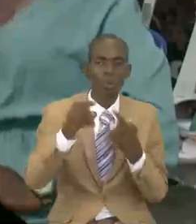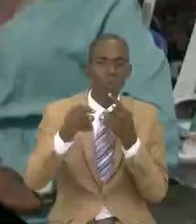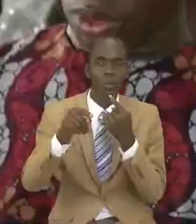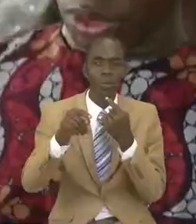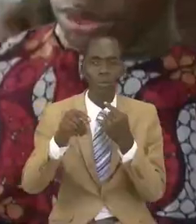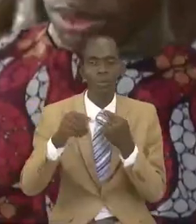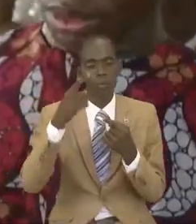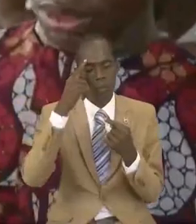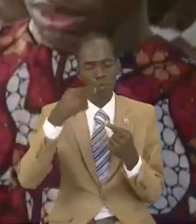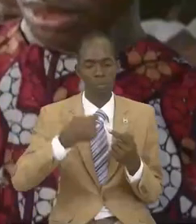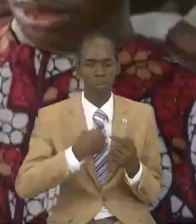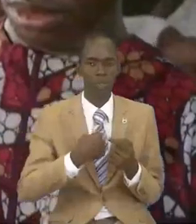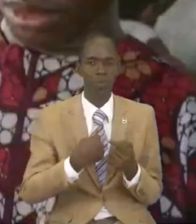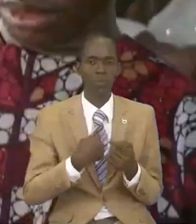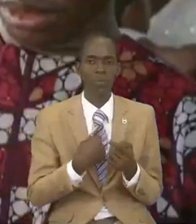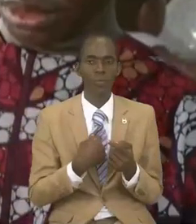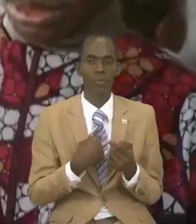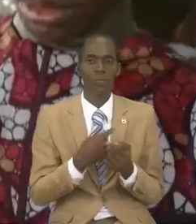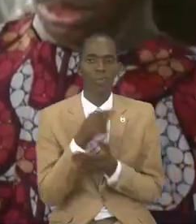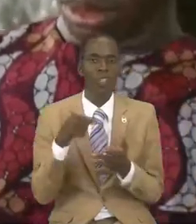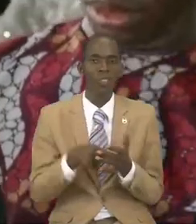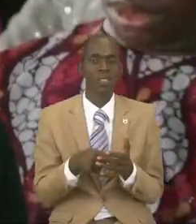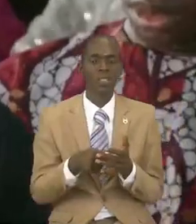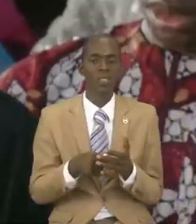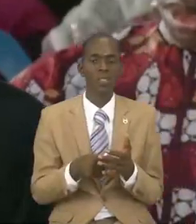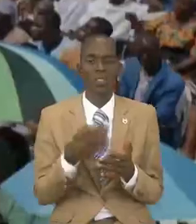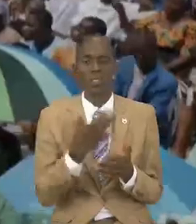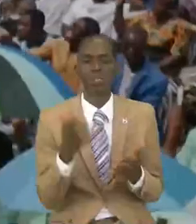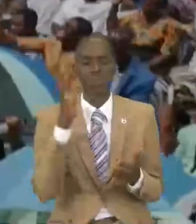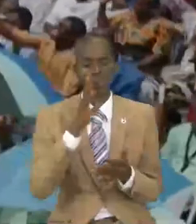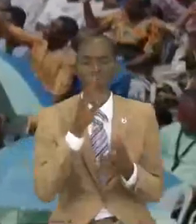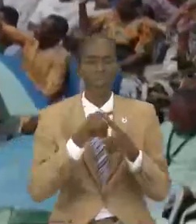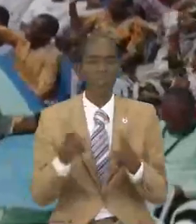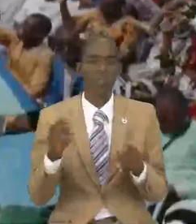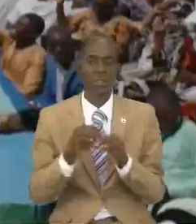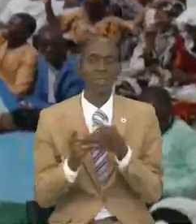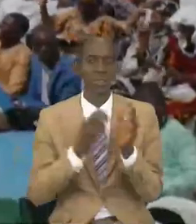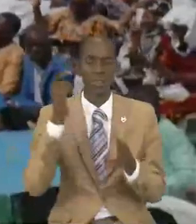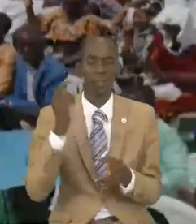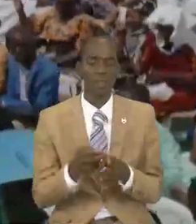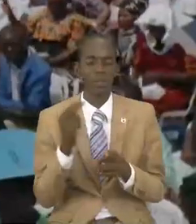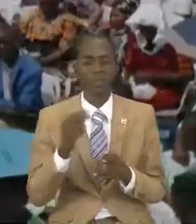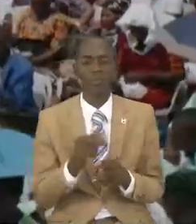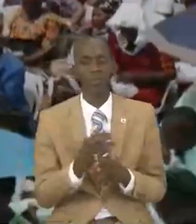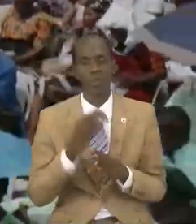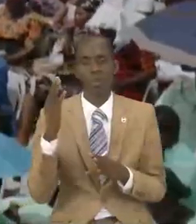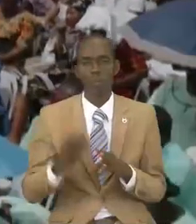toi, quant à toi là, ceci, les choses seront différentes dans ta vie au nom de